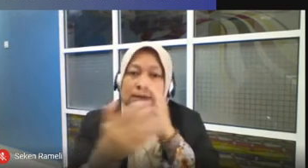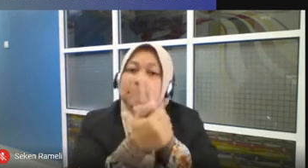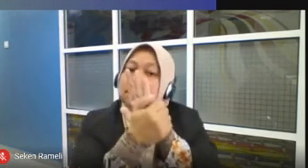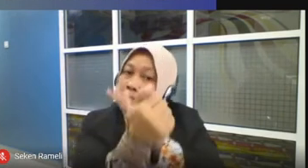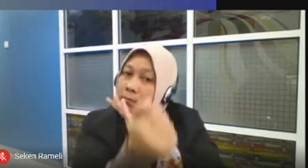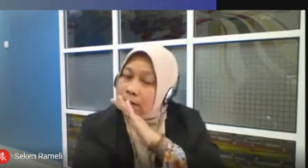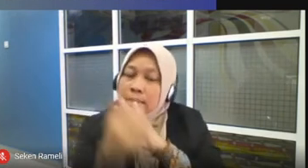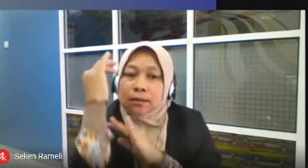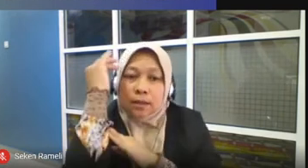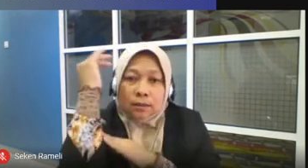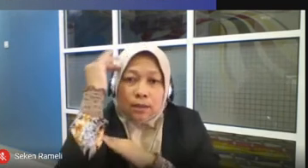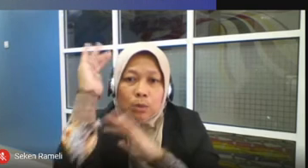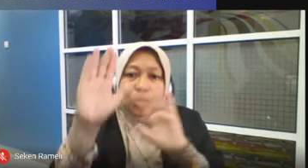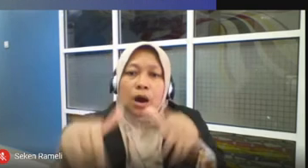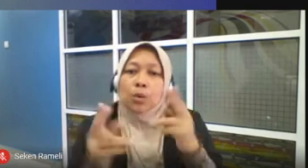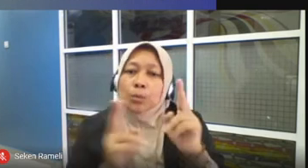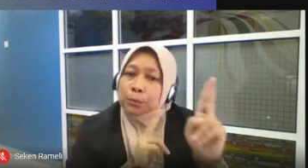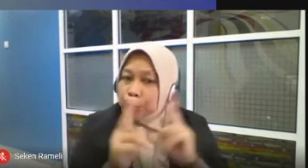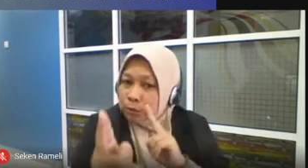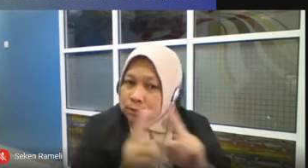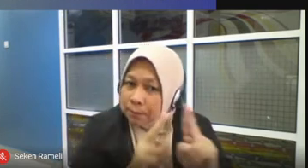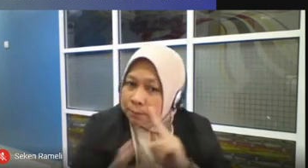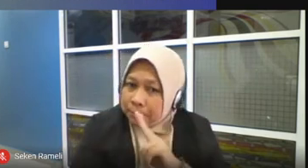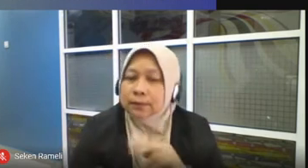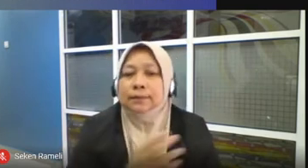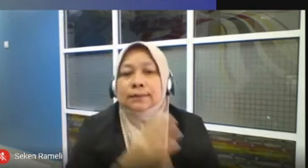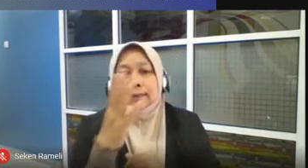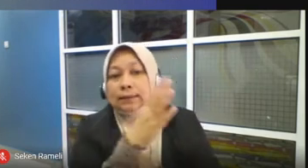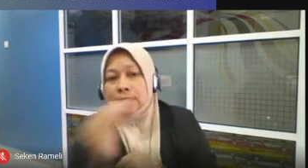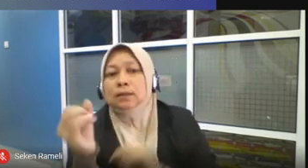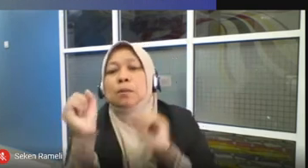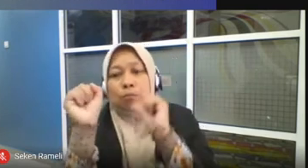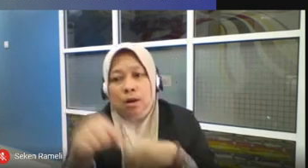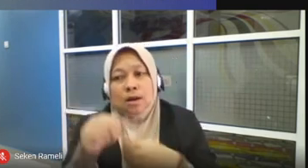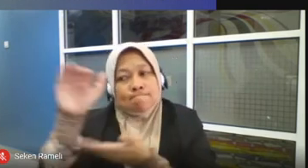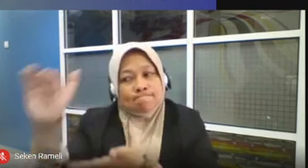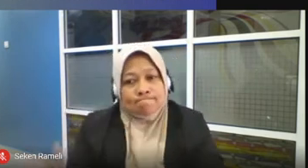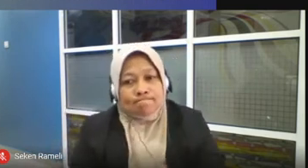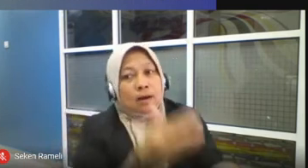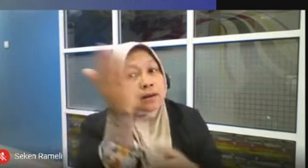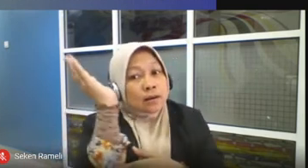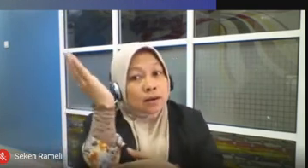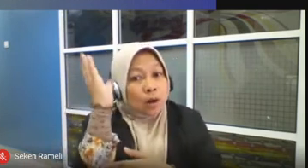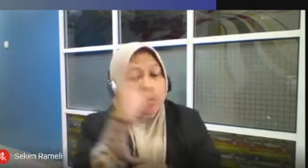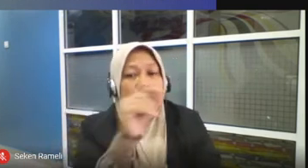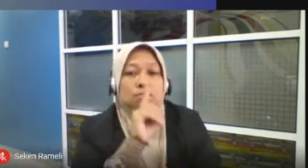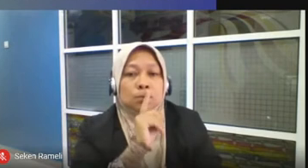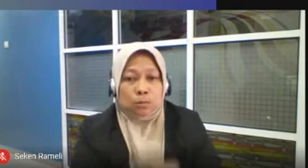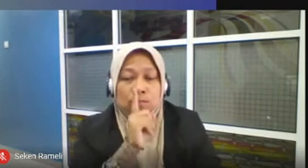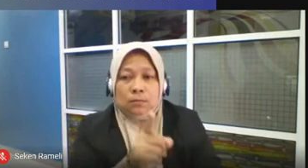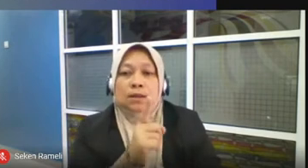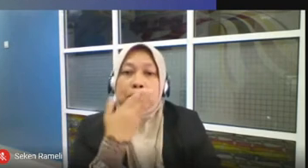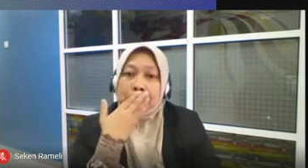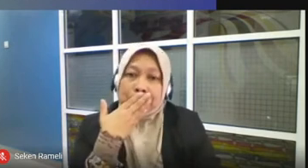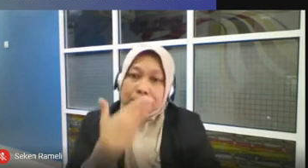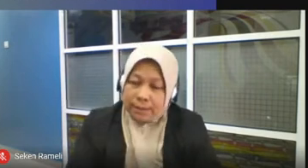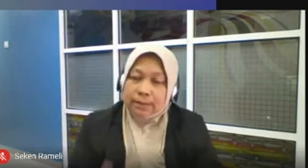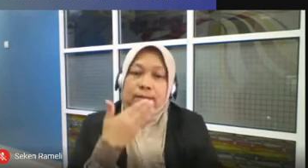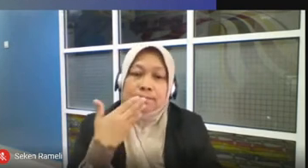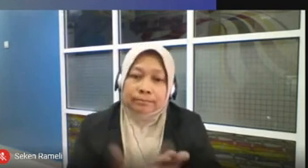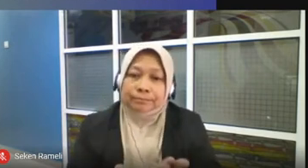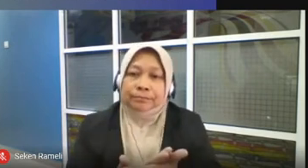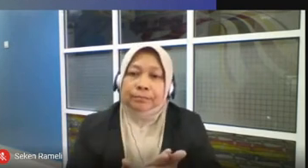dan pengetahuan dalam pengucapan umum ni supaya dapat menyampaikan dakwah tu dengan lebih berkesan. Jadi kena melalui proses